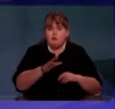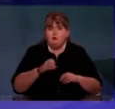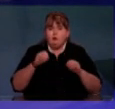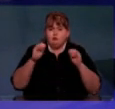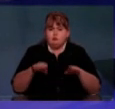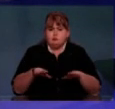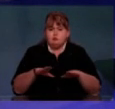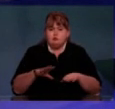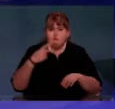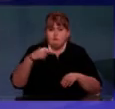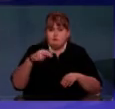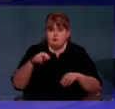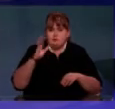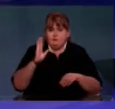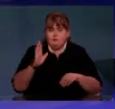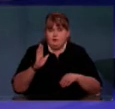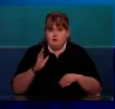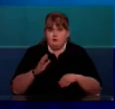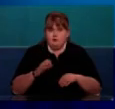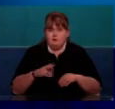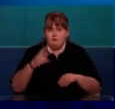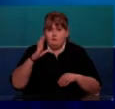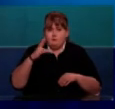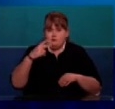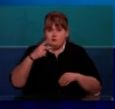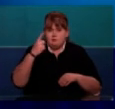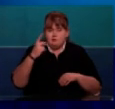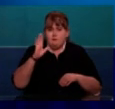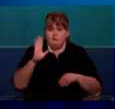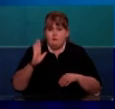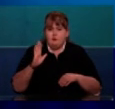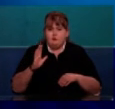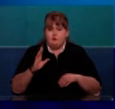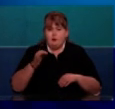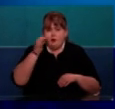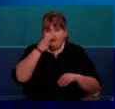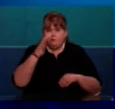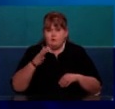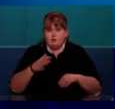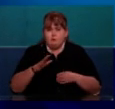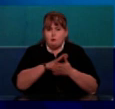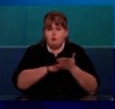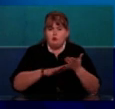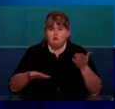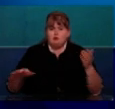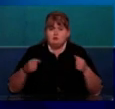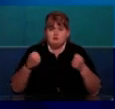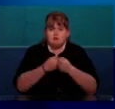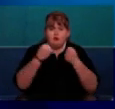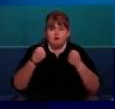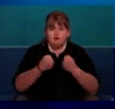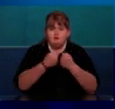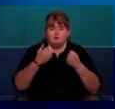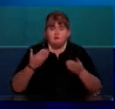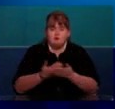решены в 20 веке. В 21 веке Африка продолжает сталкиваться